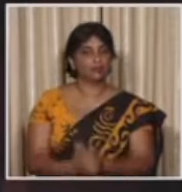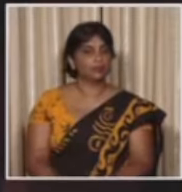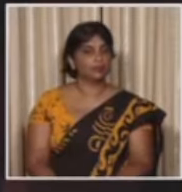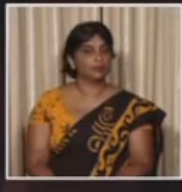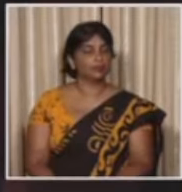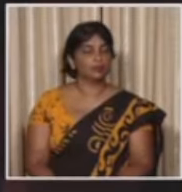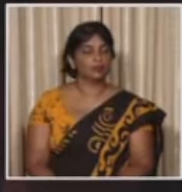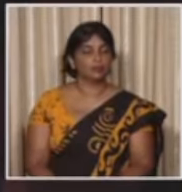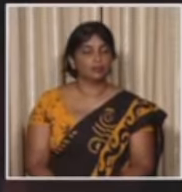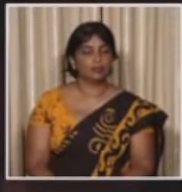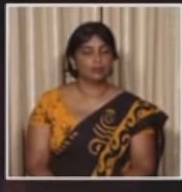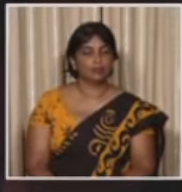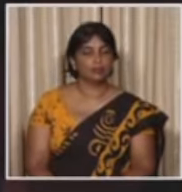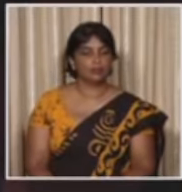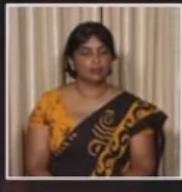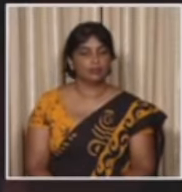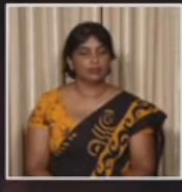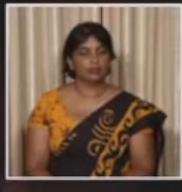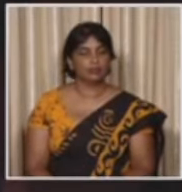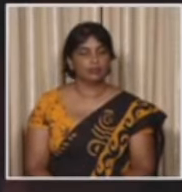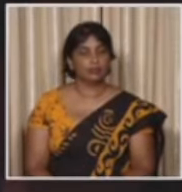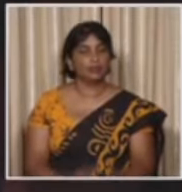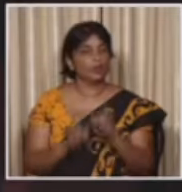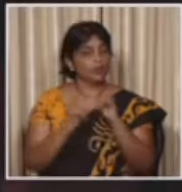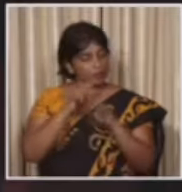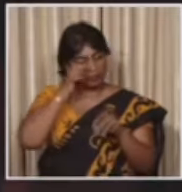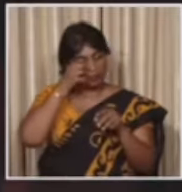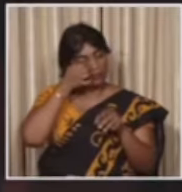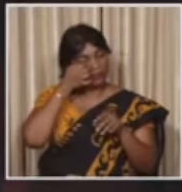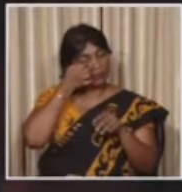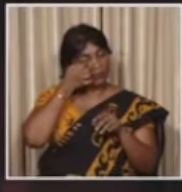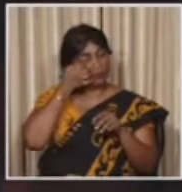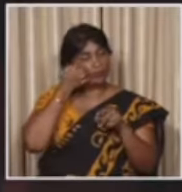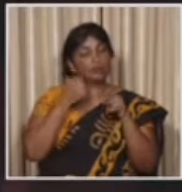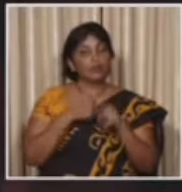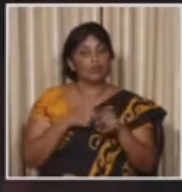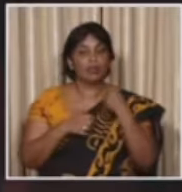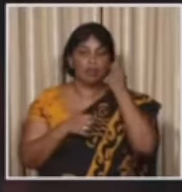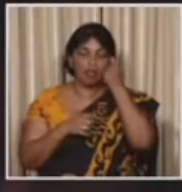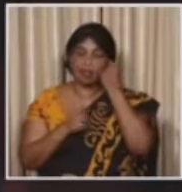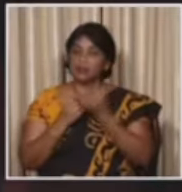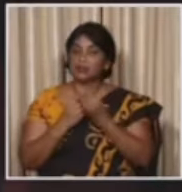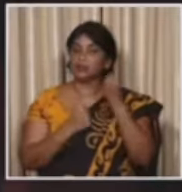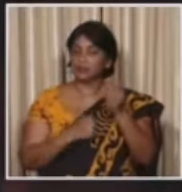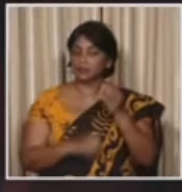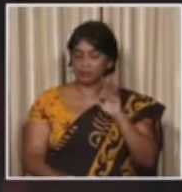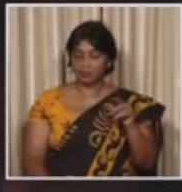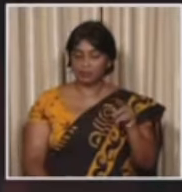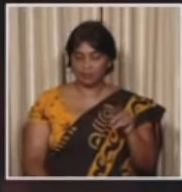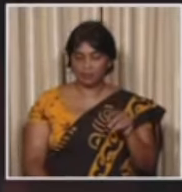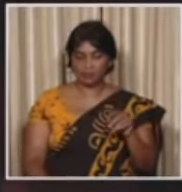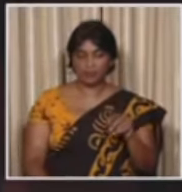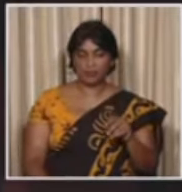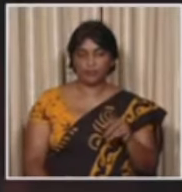මේ අවස්ථාවේ. ඒ වගේම අපි මේ යෝජනා ඉදිරිපත් කරනකොට